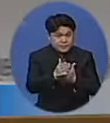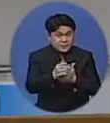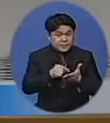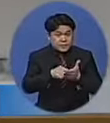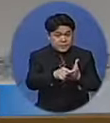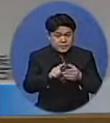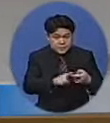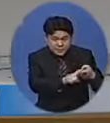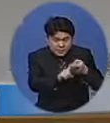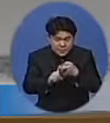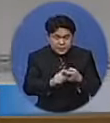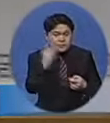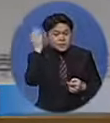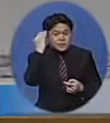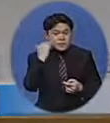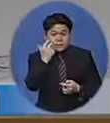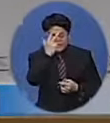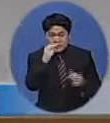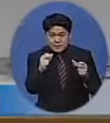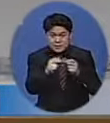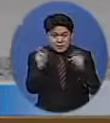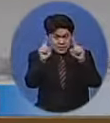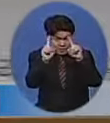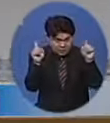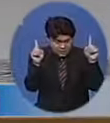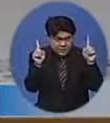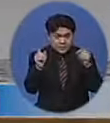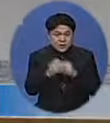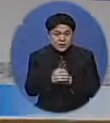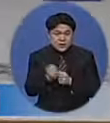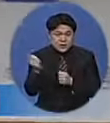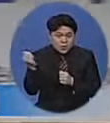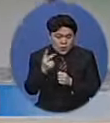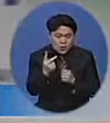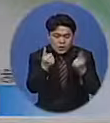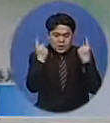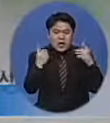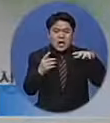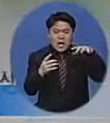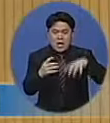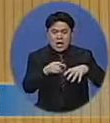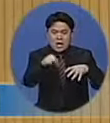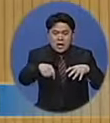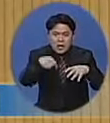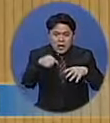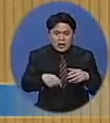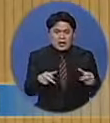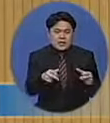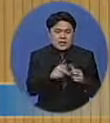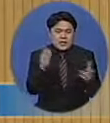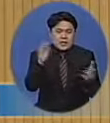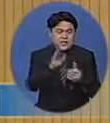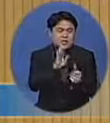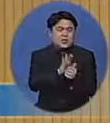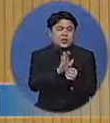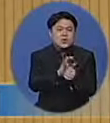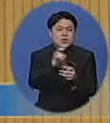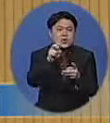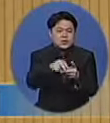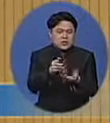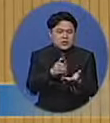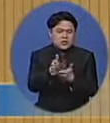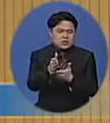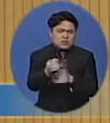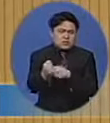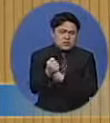장애인차별금지추진연대와 한국시각장애대학생회가 대학교 내 장애학생 지원센터 전문성 확보를 주제로 센터의